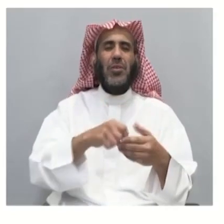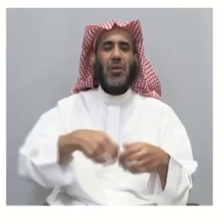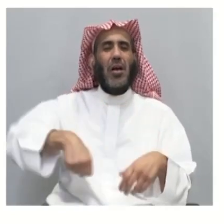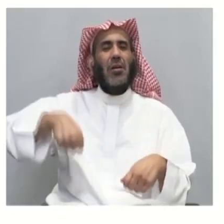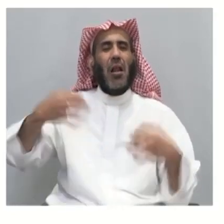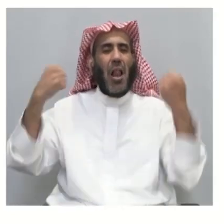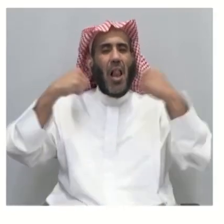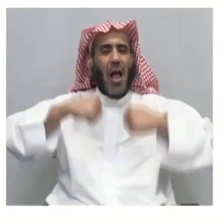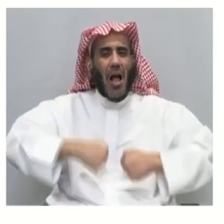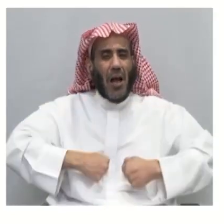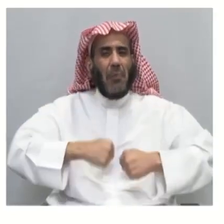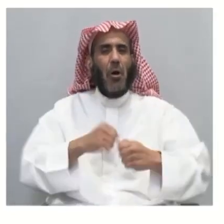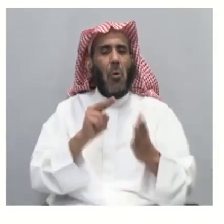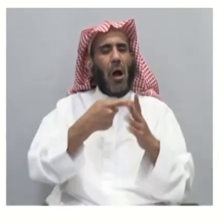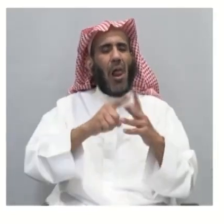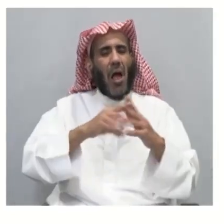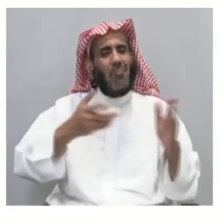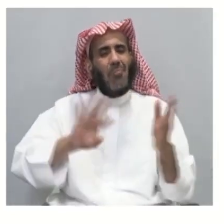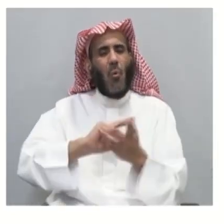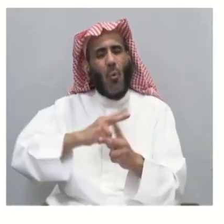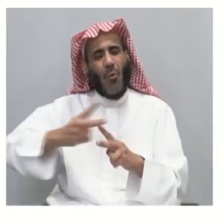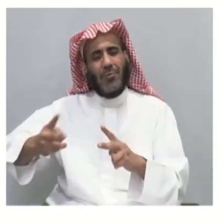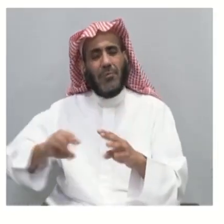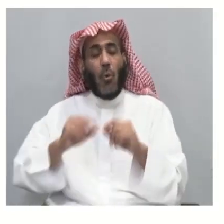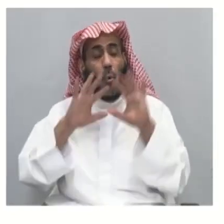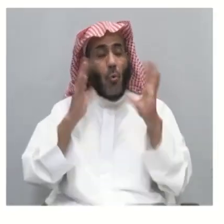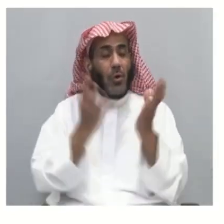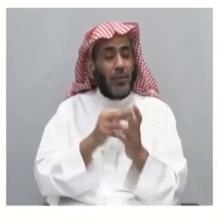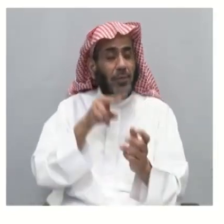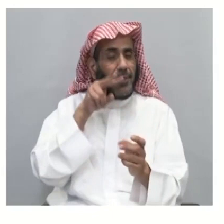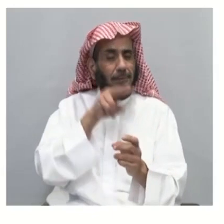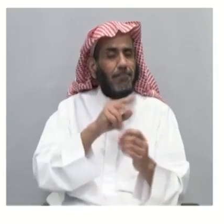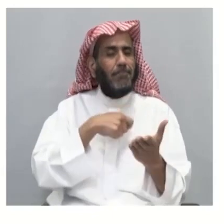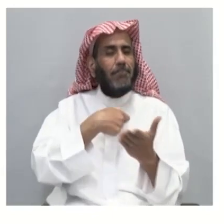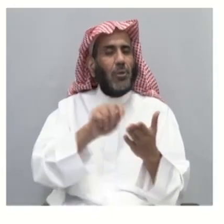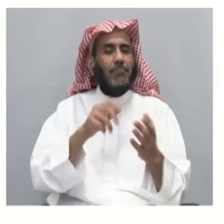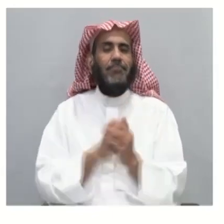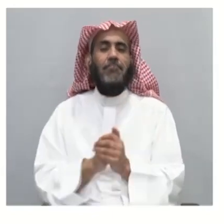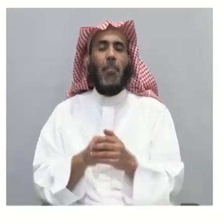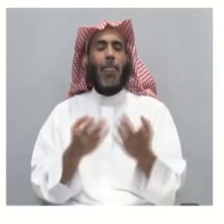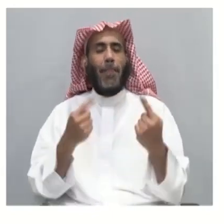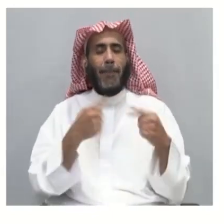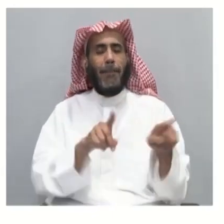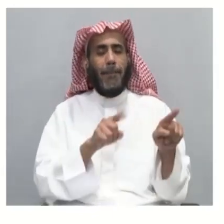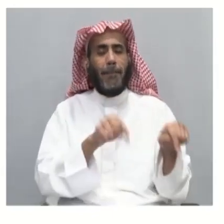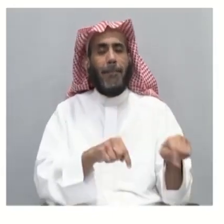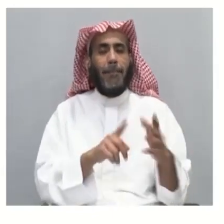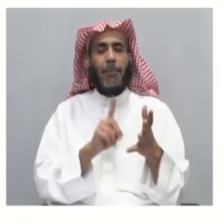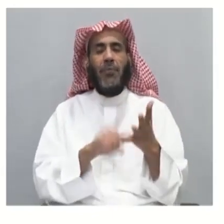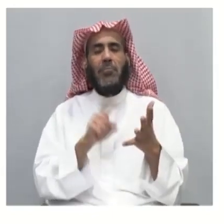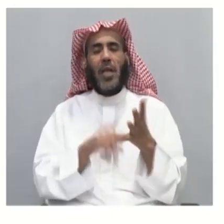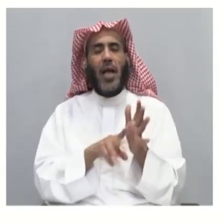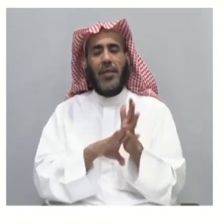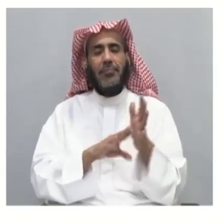قبل وصولك وقبل التحاقك بالمدرسه ثم وصف الاشياء التي اشتريتها لازال الان لازلت في البدايات